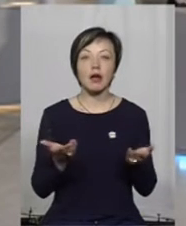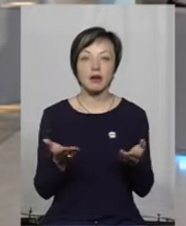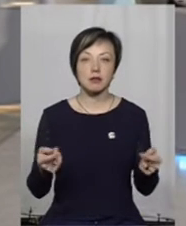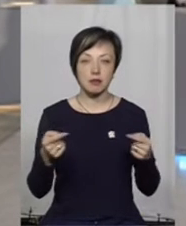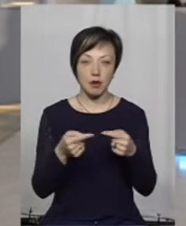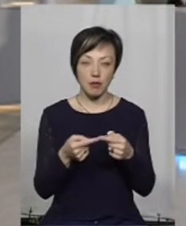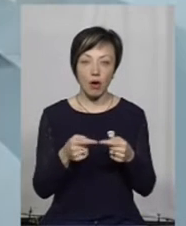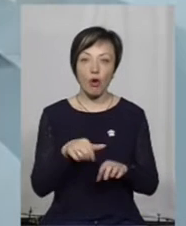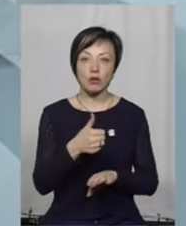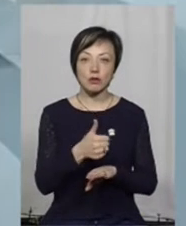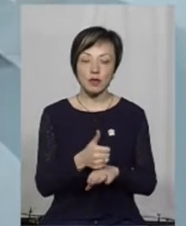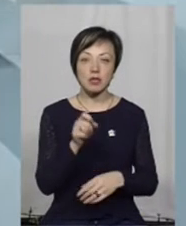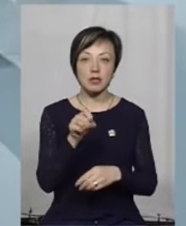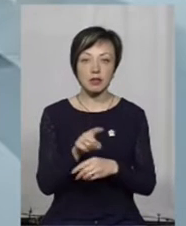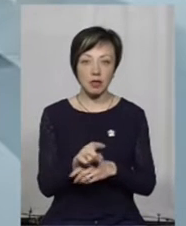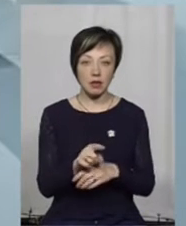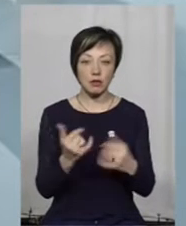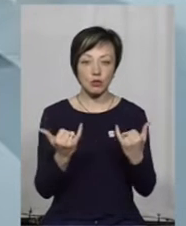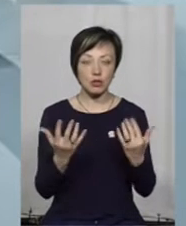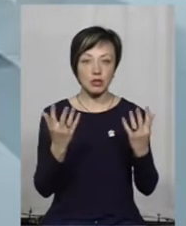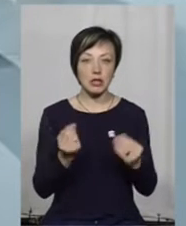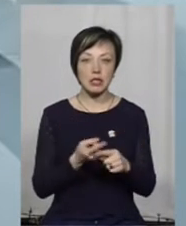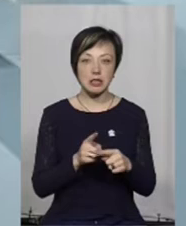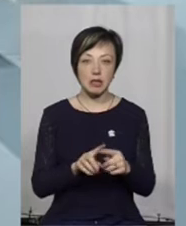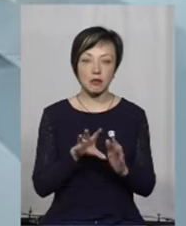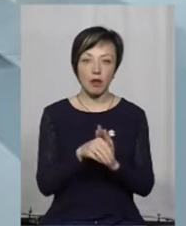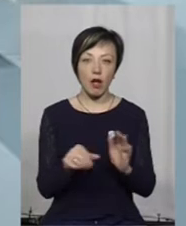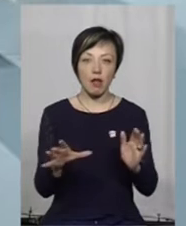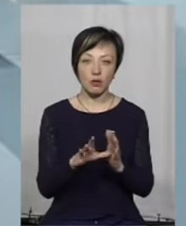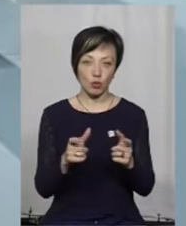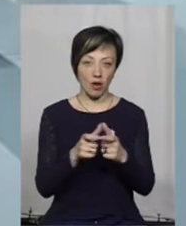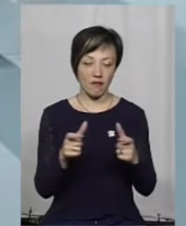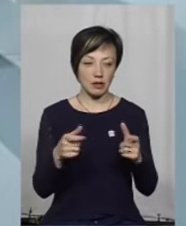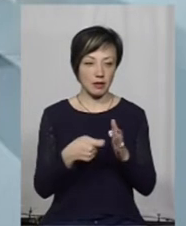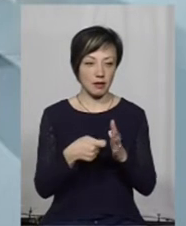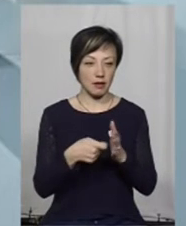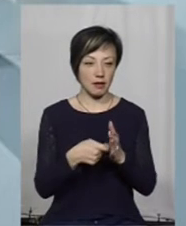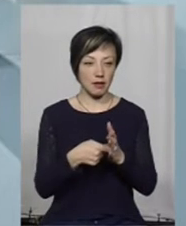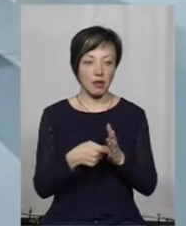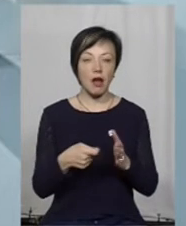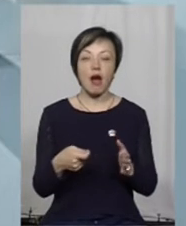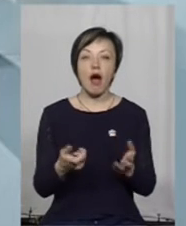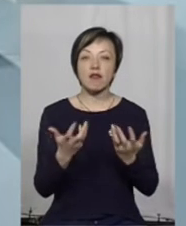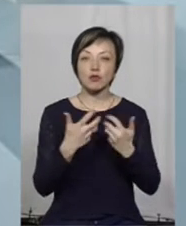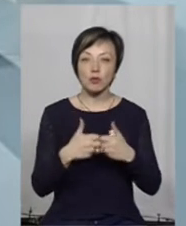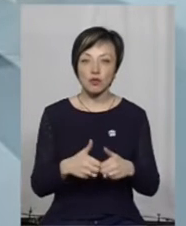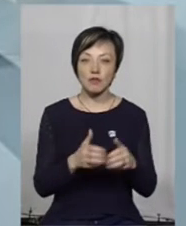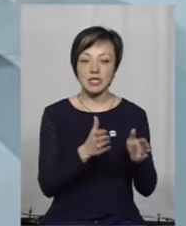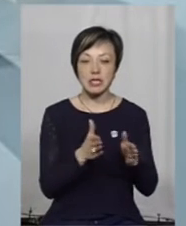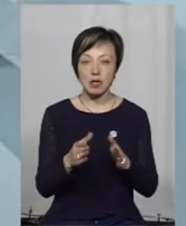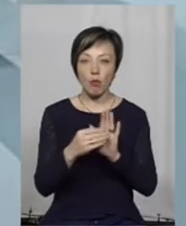саме? Основна задача на сьогоднішній день – це запровадження електронного квитка. Автоматизована система обліку і оплати